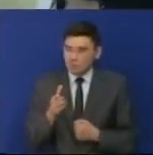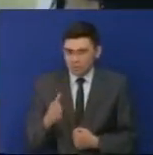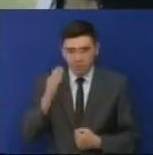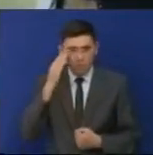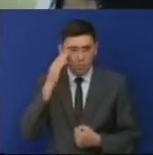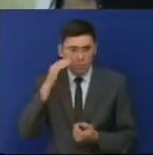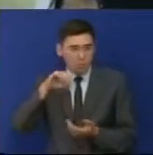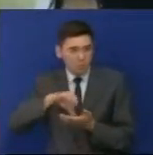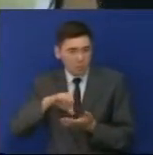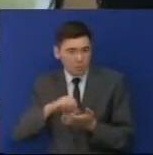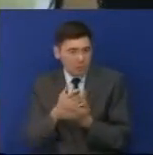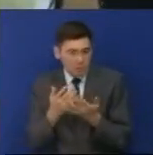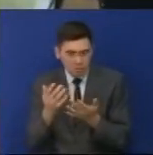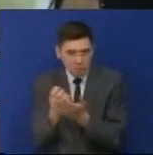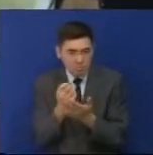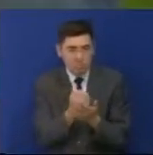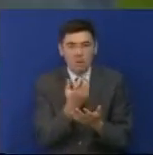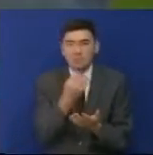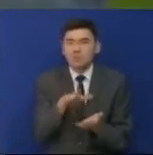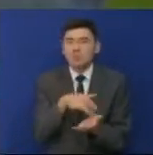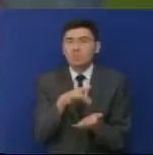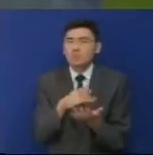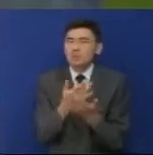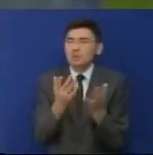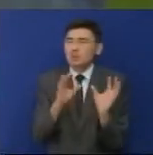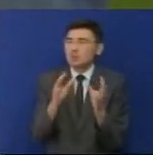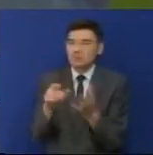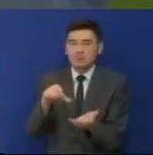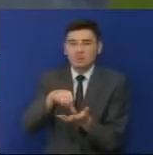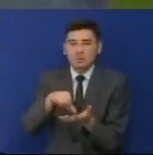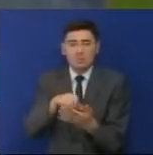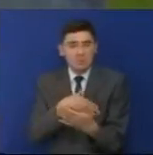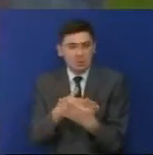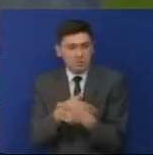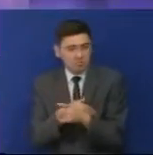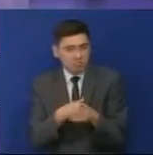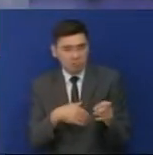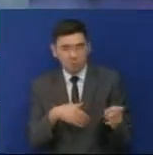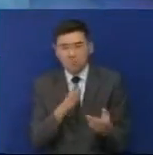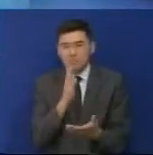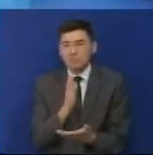шығармашылықпен айналысып, табысқа жеткен және қаланың қоғамдық өміріне белсене араласатын адамдар бар.